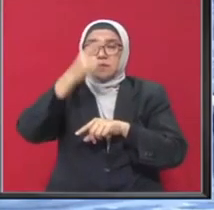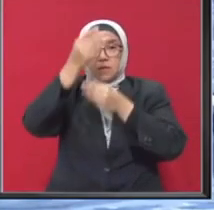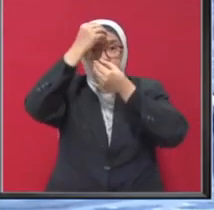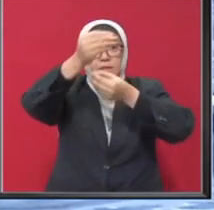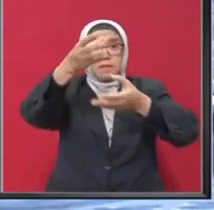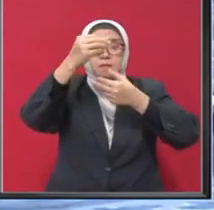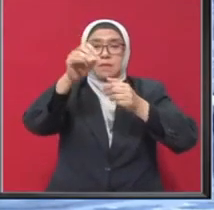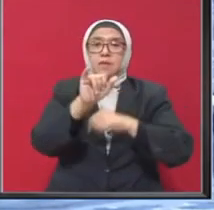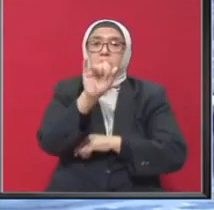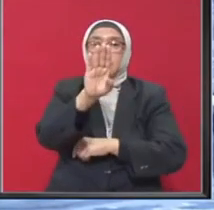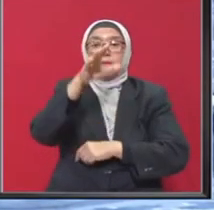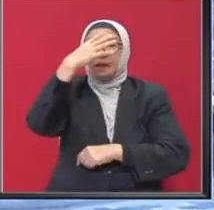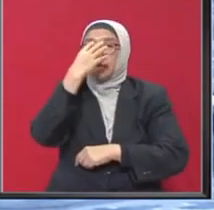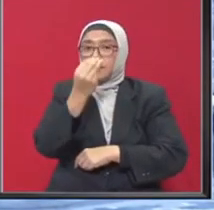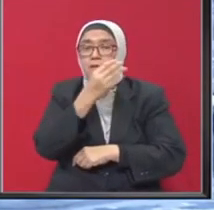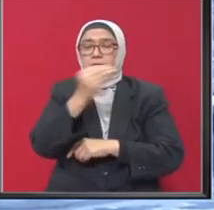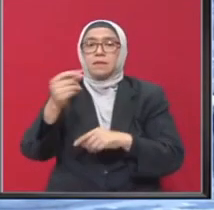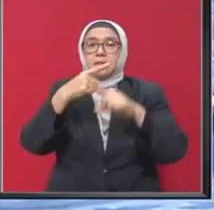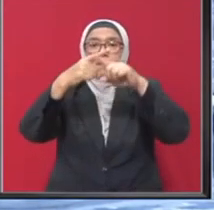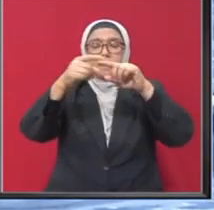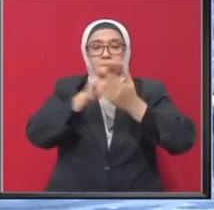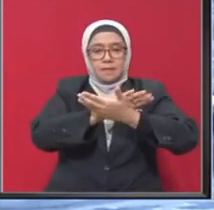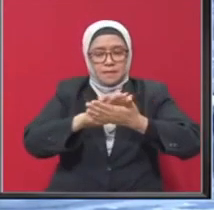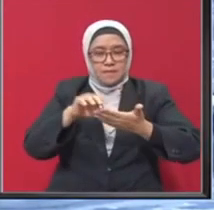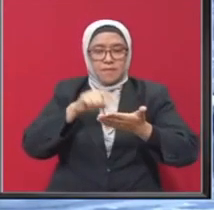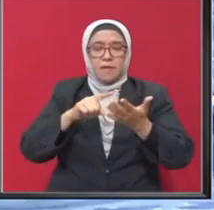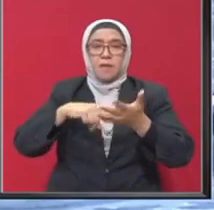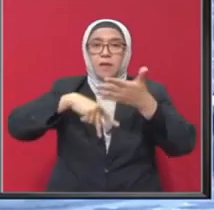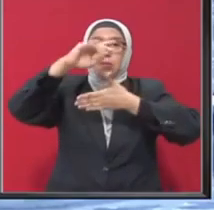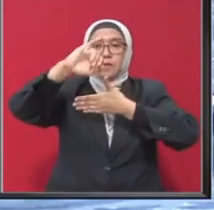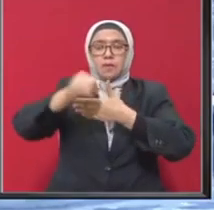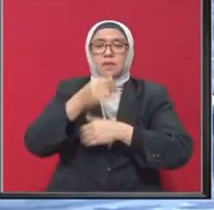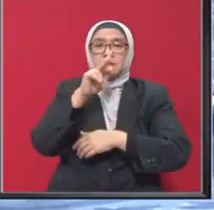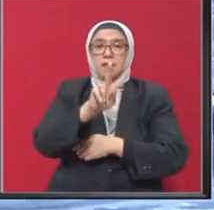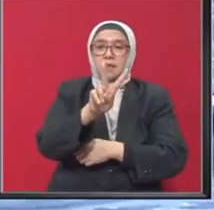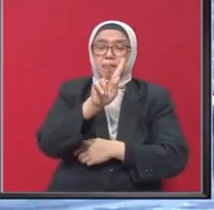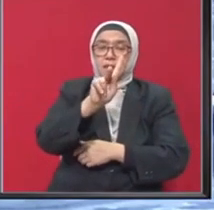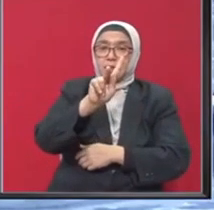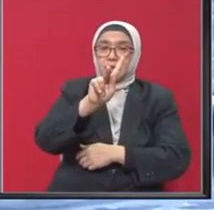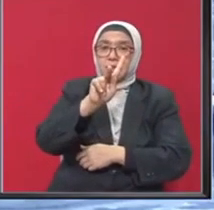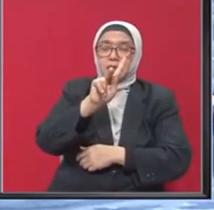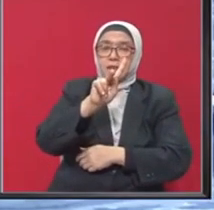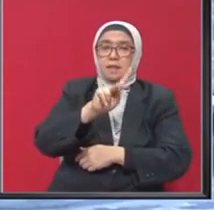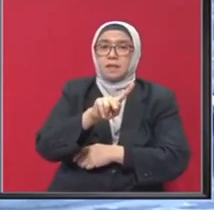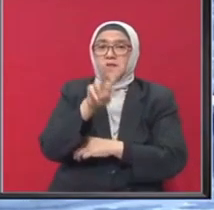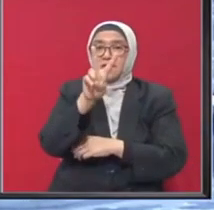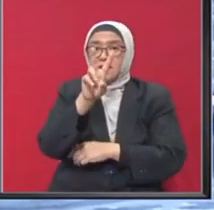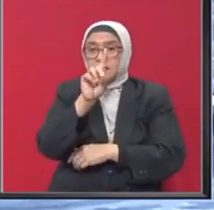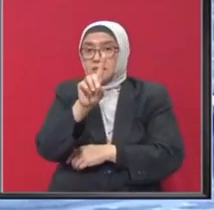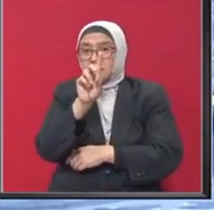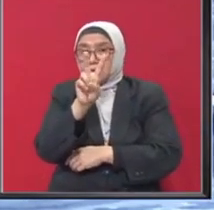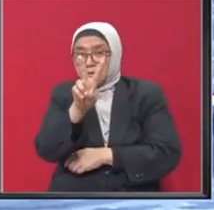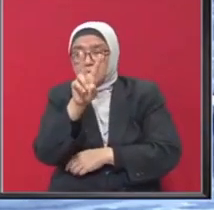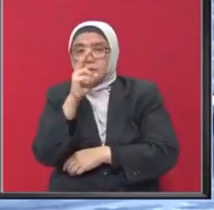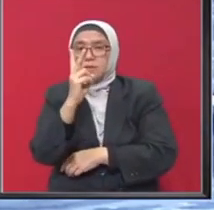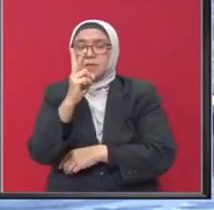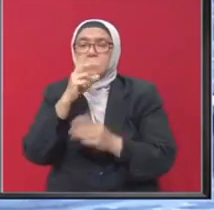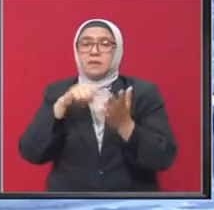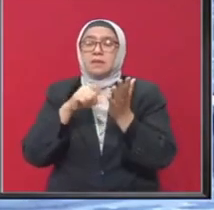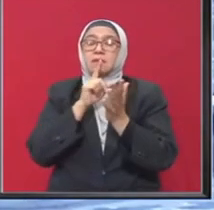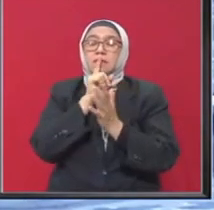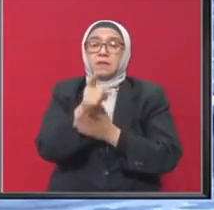Ini Project ke qbd to Duo adalah satu Project yang telah dimulai sejak tahun